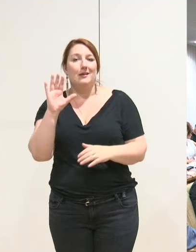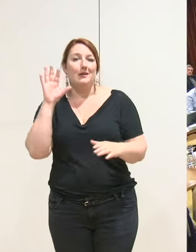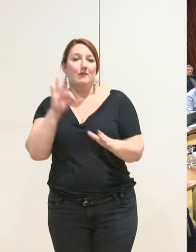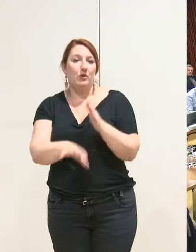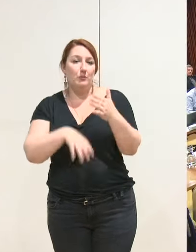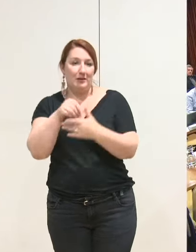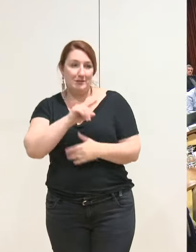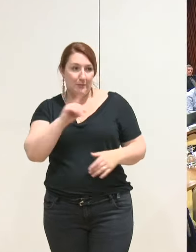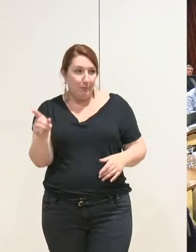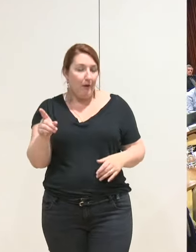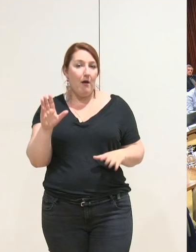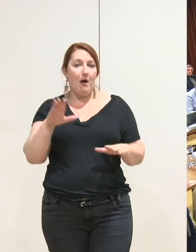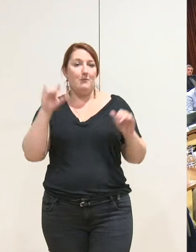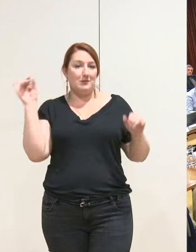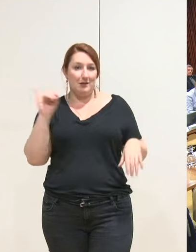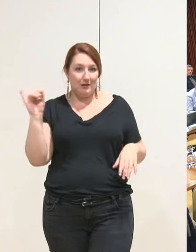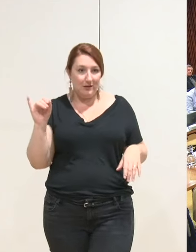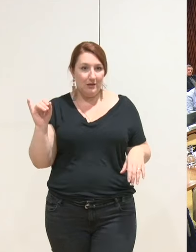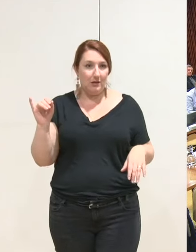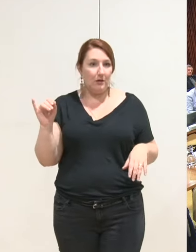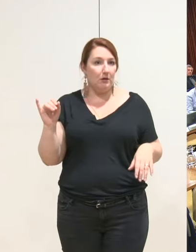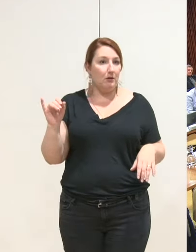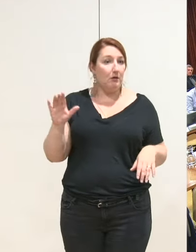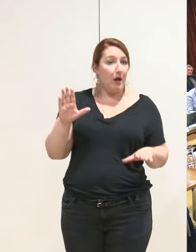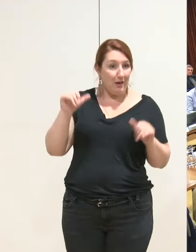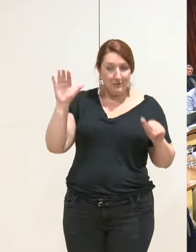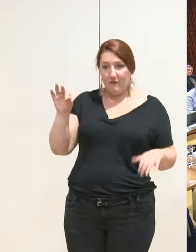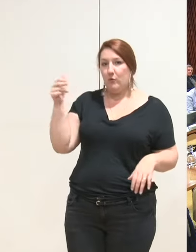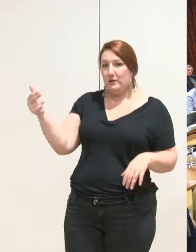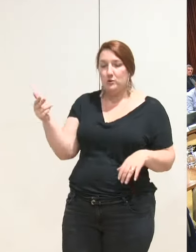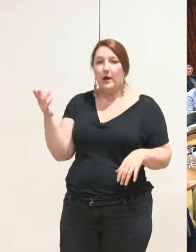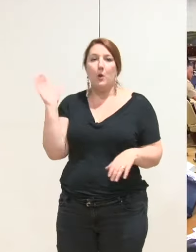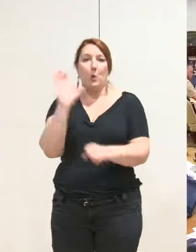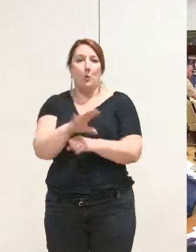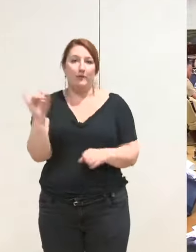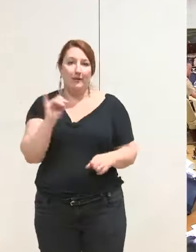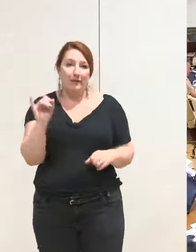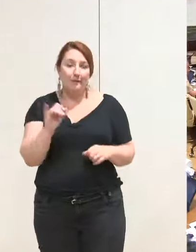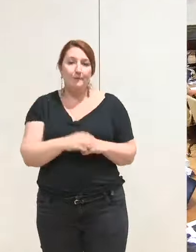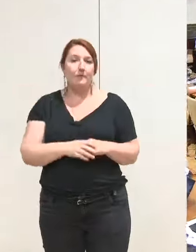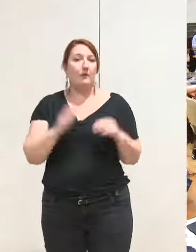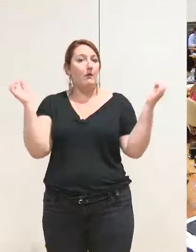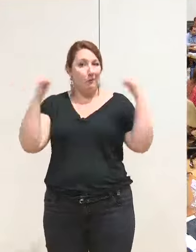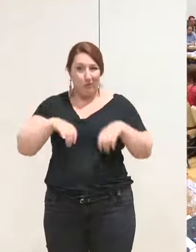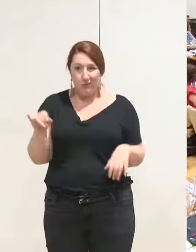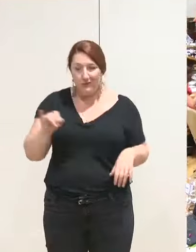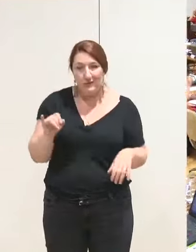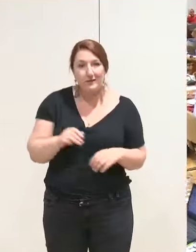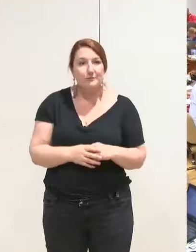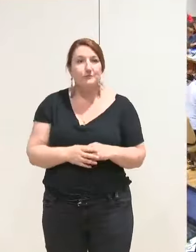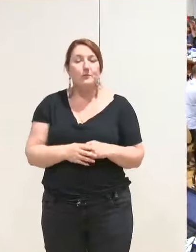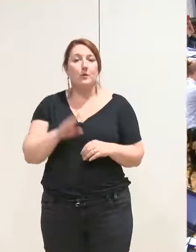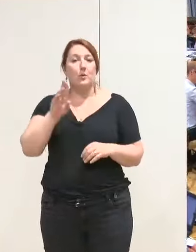vote qui s'abstient qui est qui s'abstient le frond nation qui est contre qui est pour